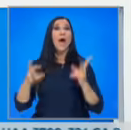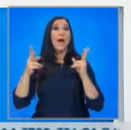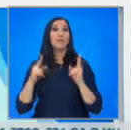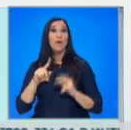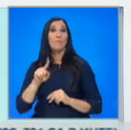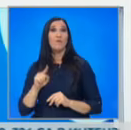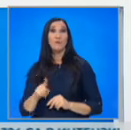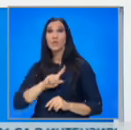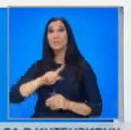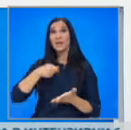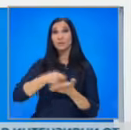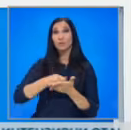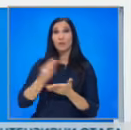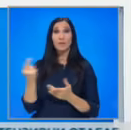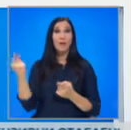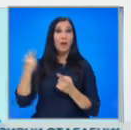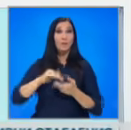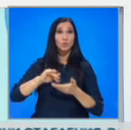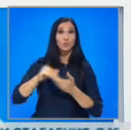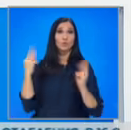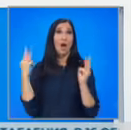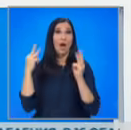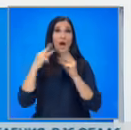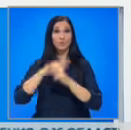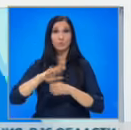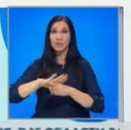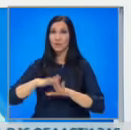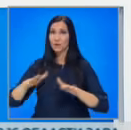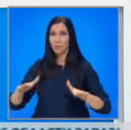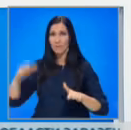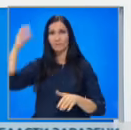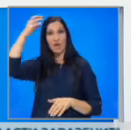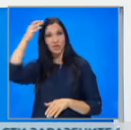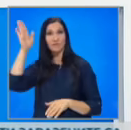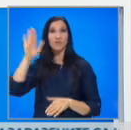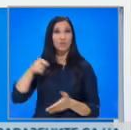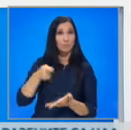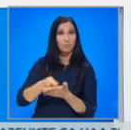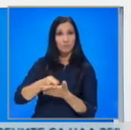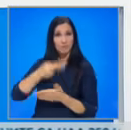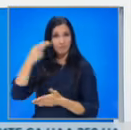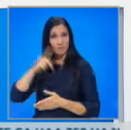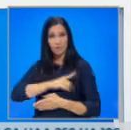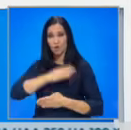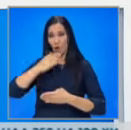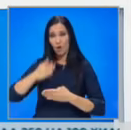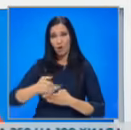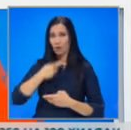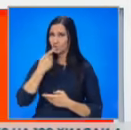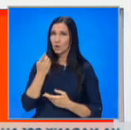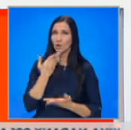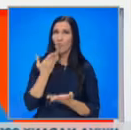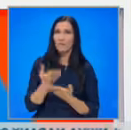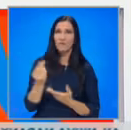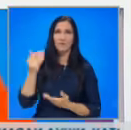Решение по казус с неизплатените пари към дружеството Автомагистрали Черно море. Държавата ще се разплати с компанията до края на годината. Това